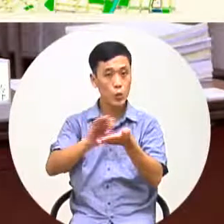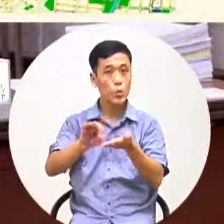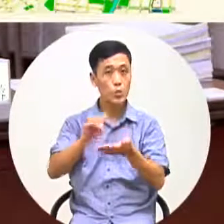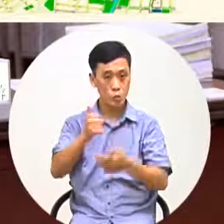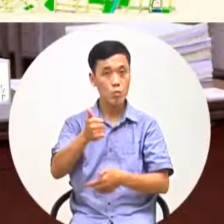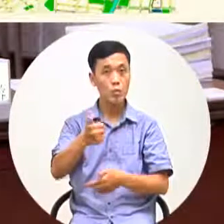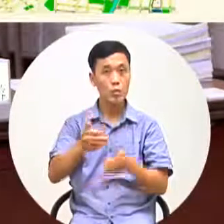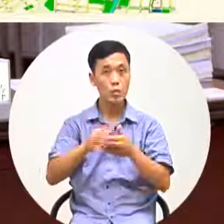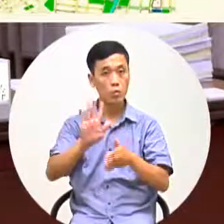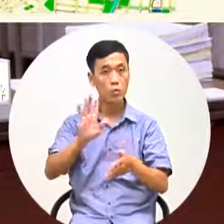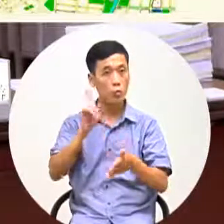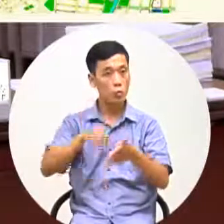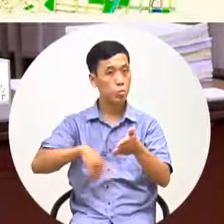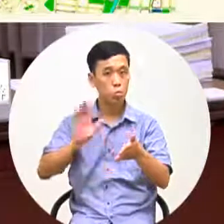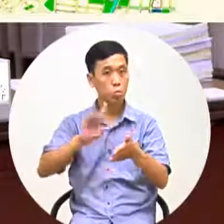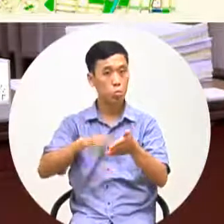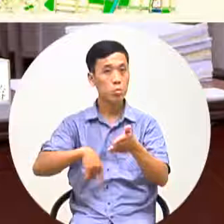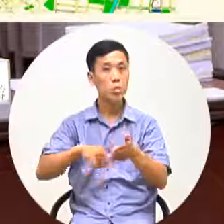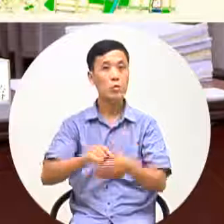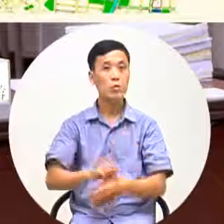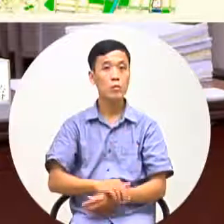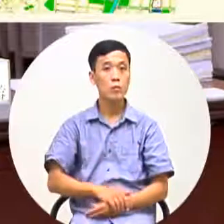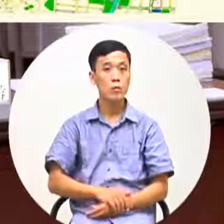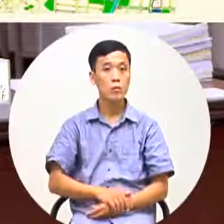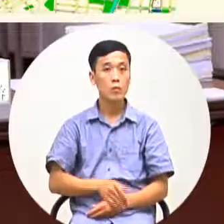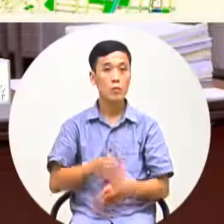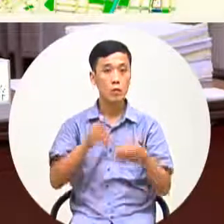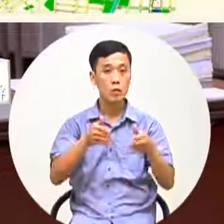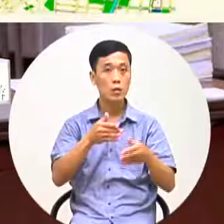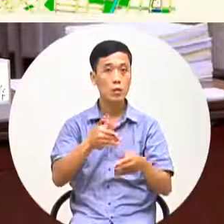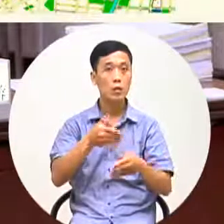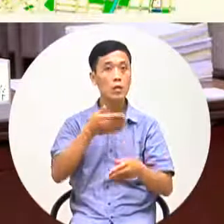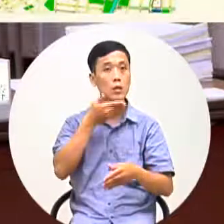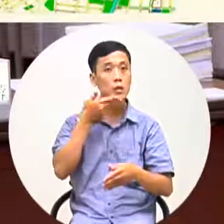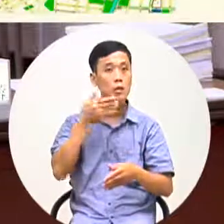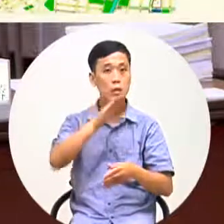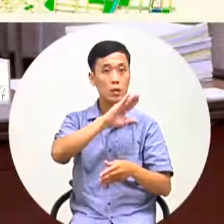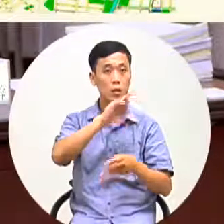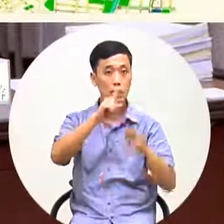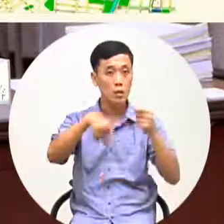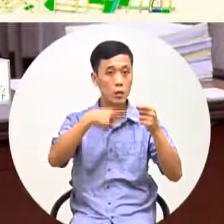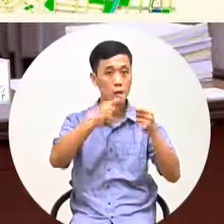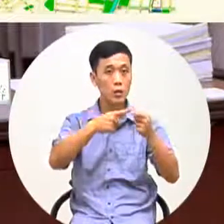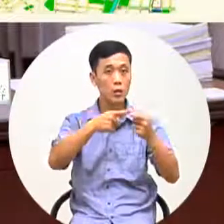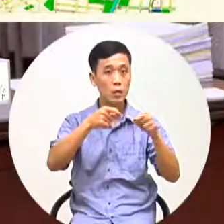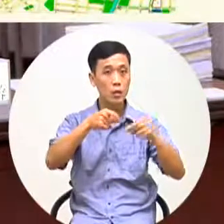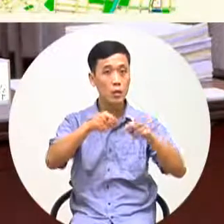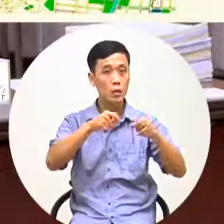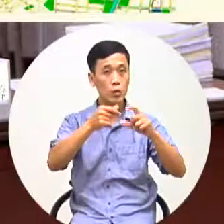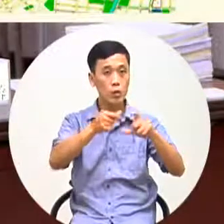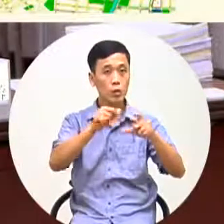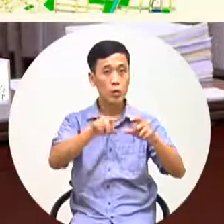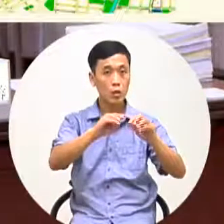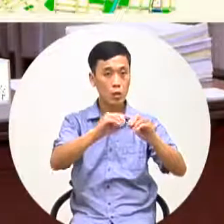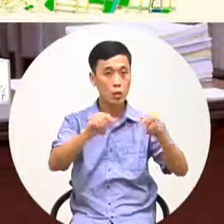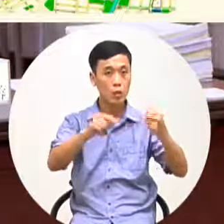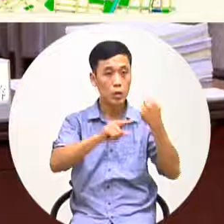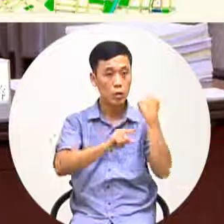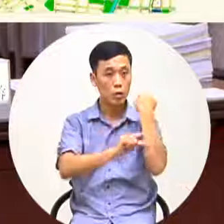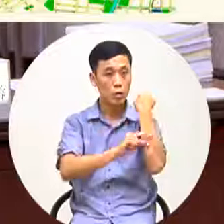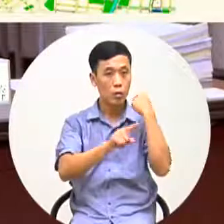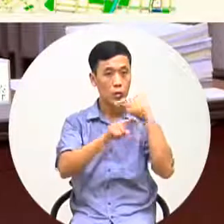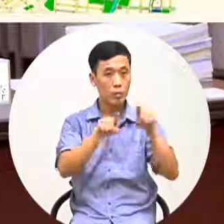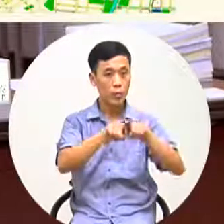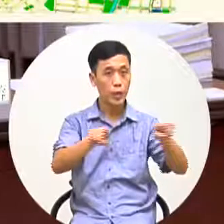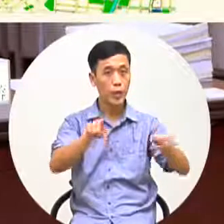包括青年定位区，伊原早的哈，遐、哦、土地一平不到10万， 但是即摆种袂了，对不